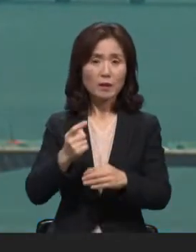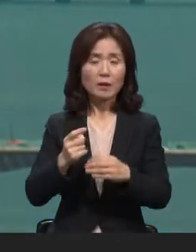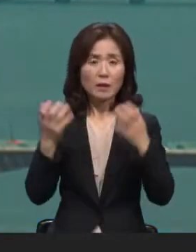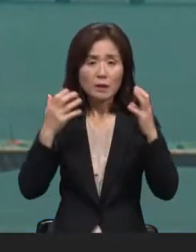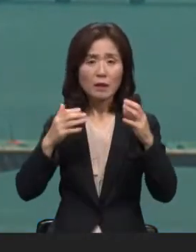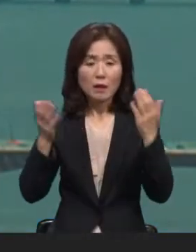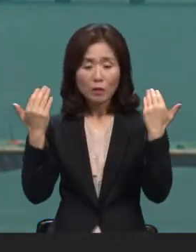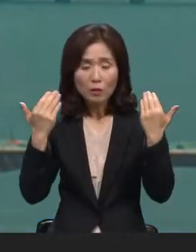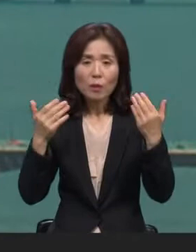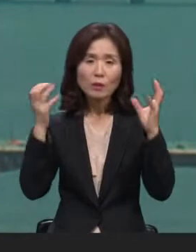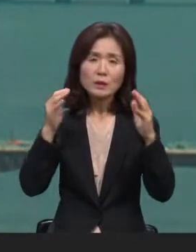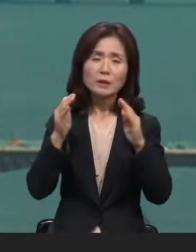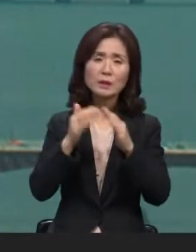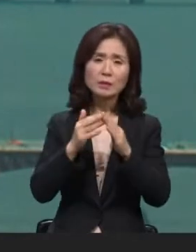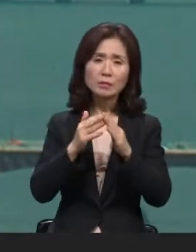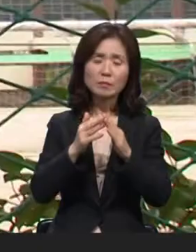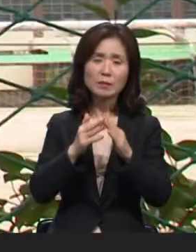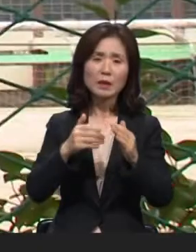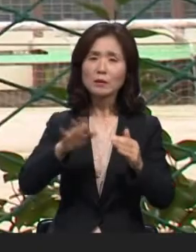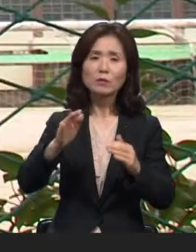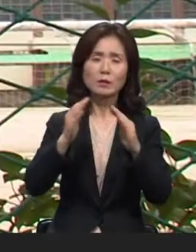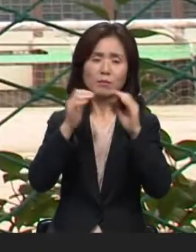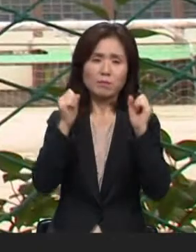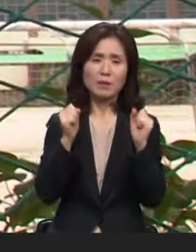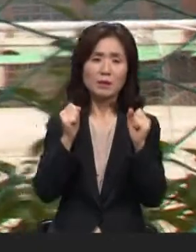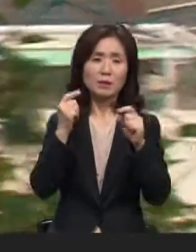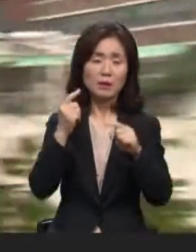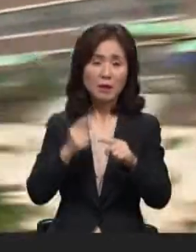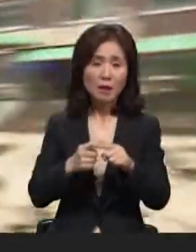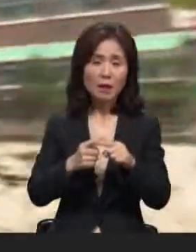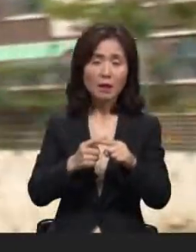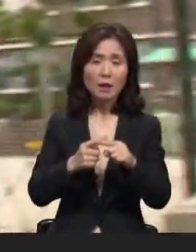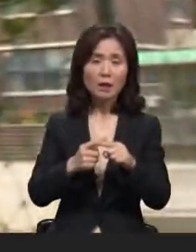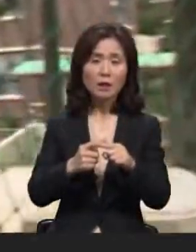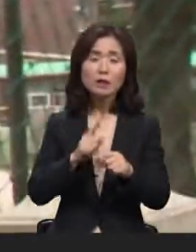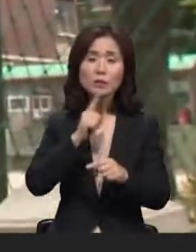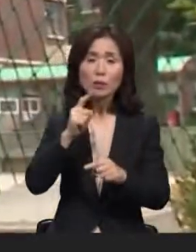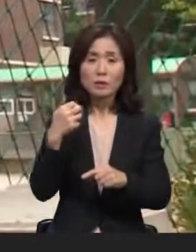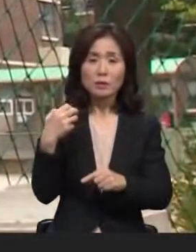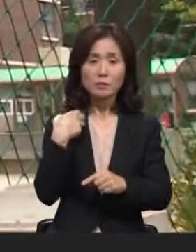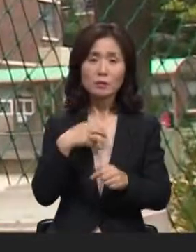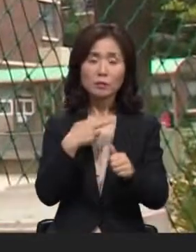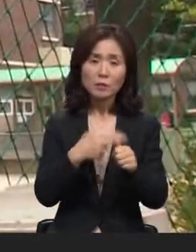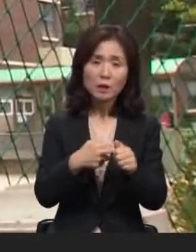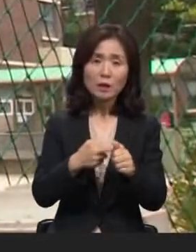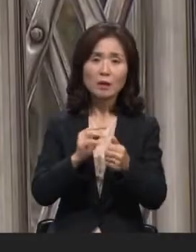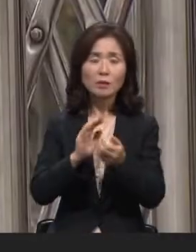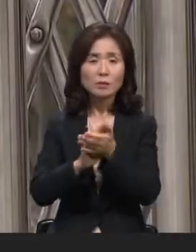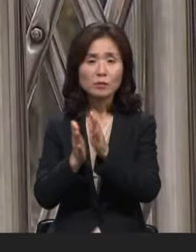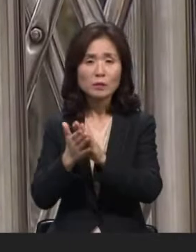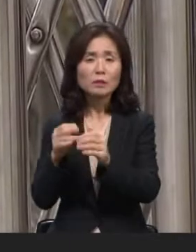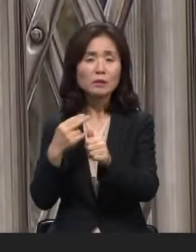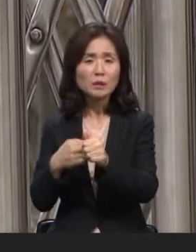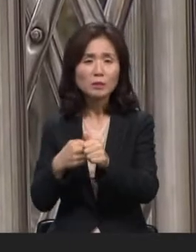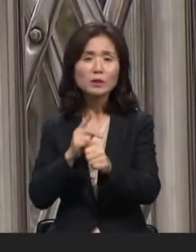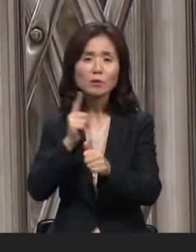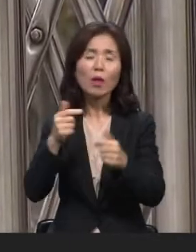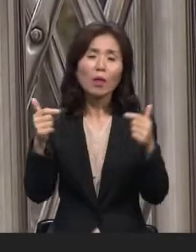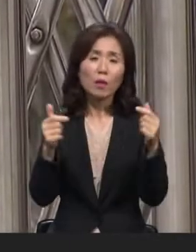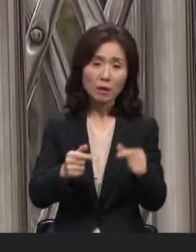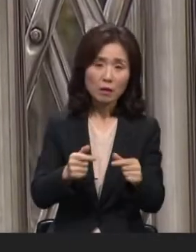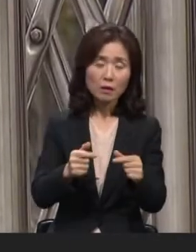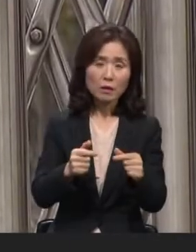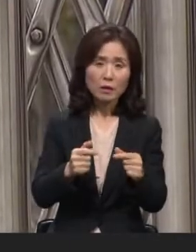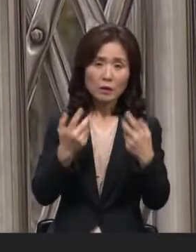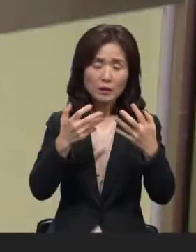학교나 어린이집을 가지 않게 되면서 주요한 신고 의무자이신 교사나 보육교사의 신고가 줄어들었습니다. 확정